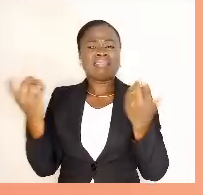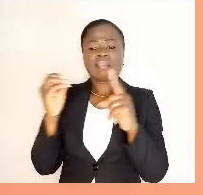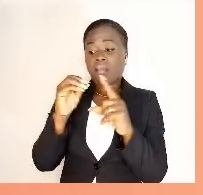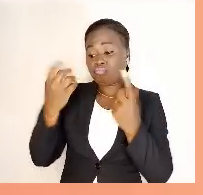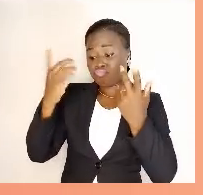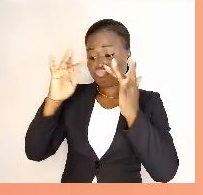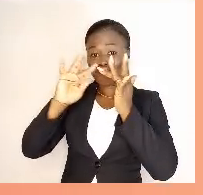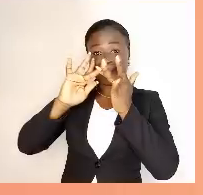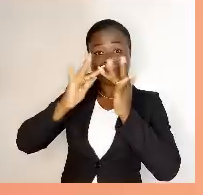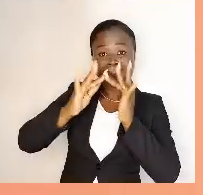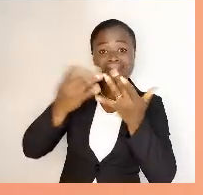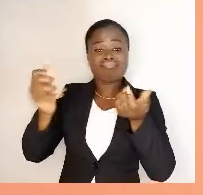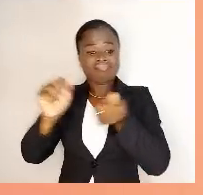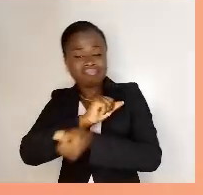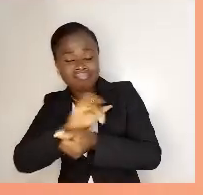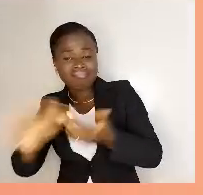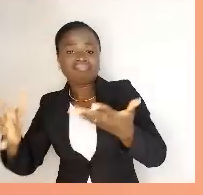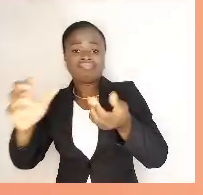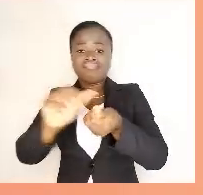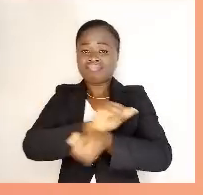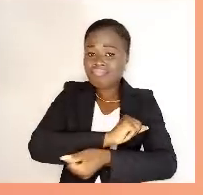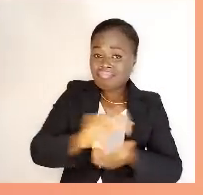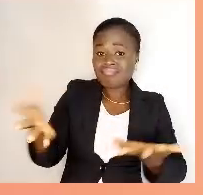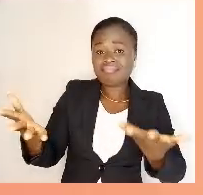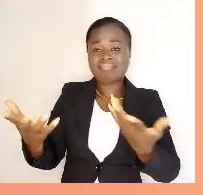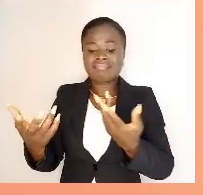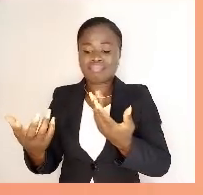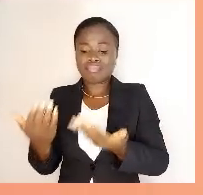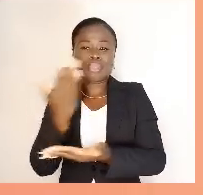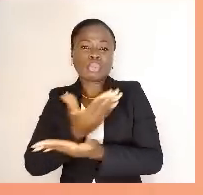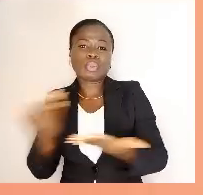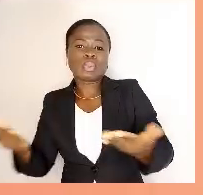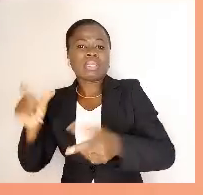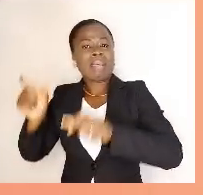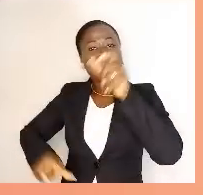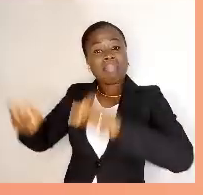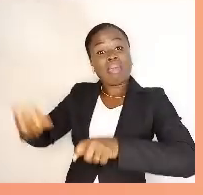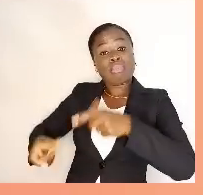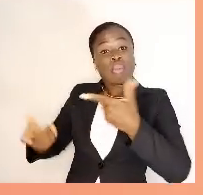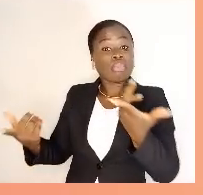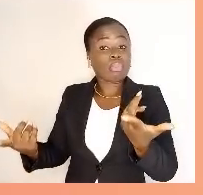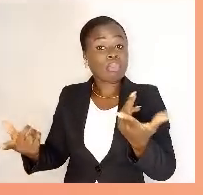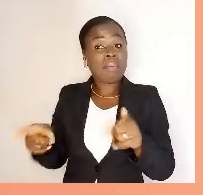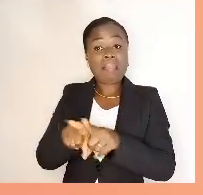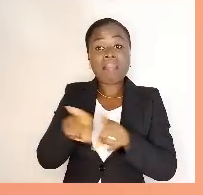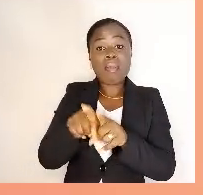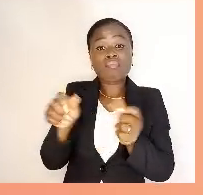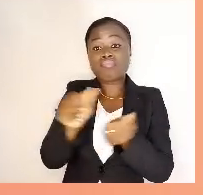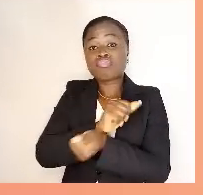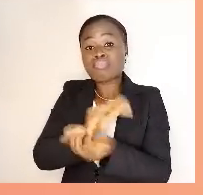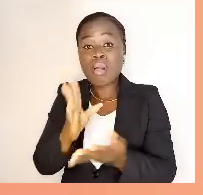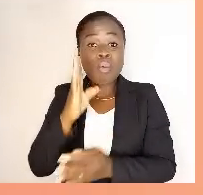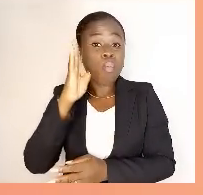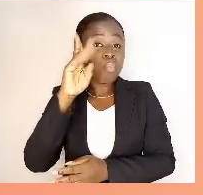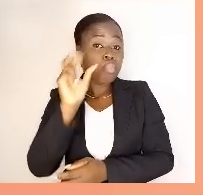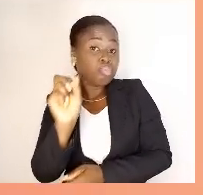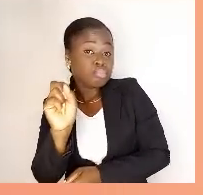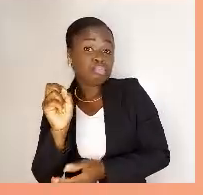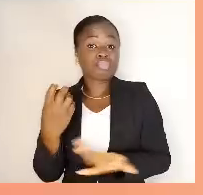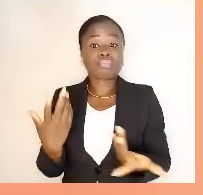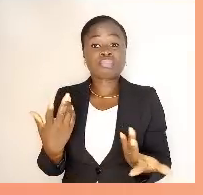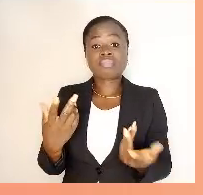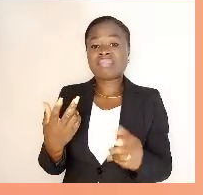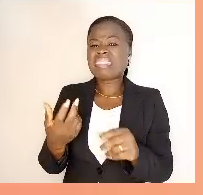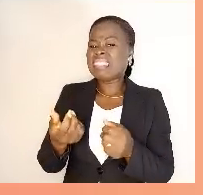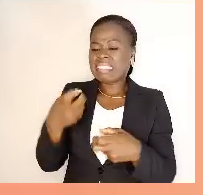sociaux, qu'on saccage et brûle des biens publics et privés, y compris des moyens de